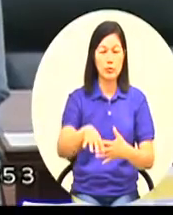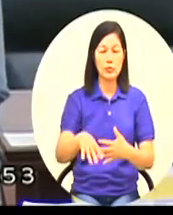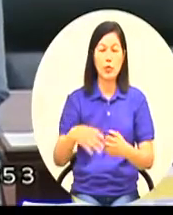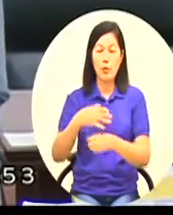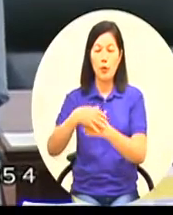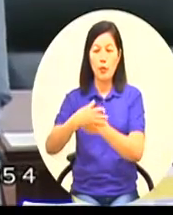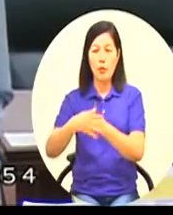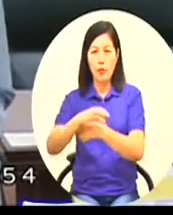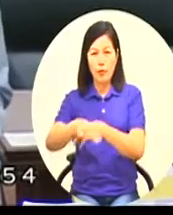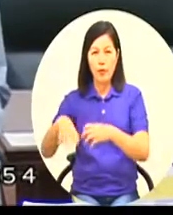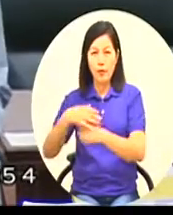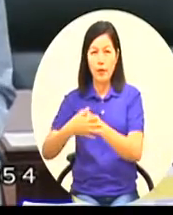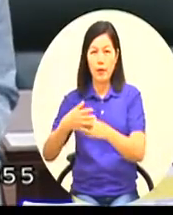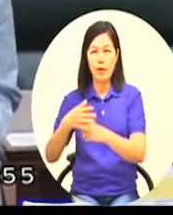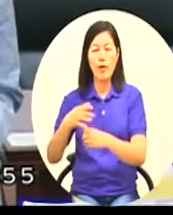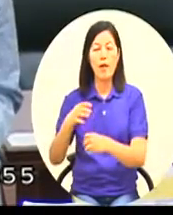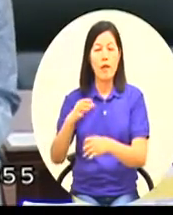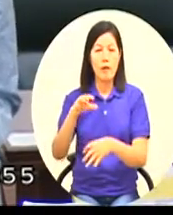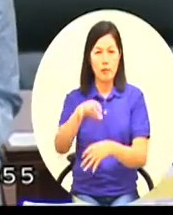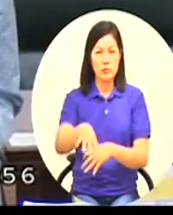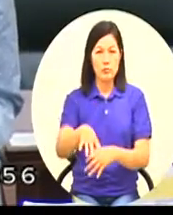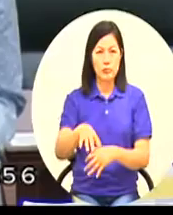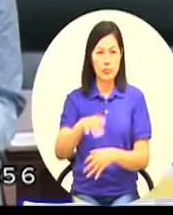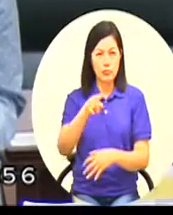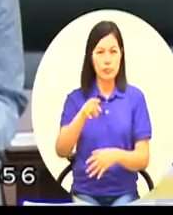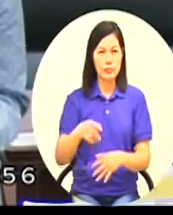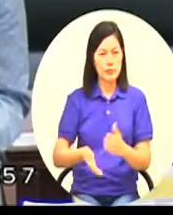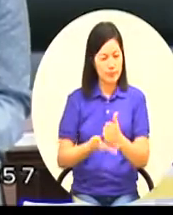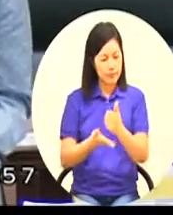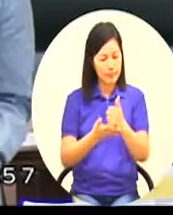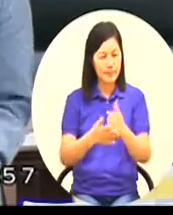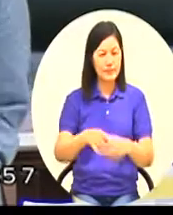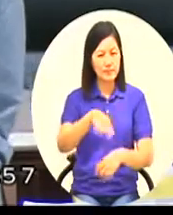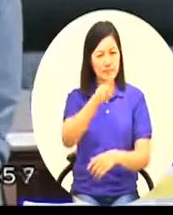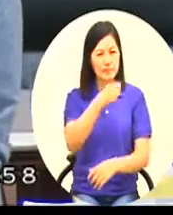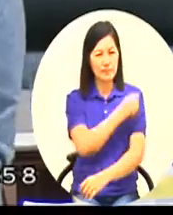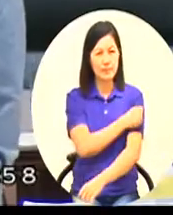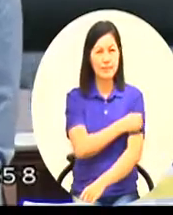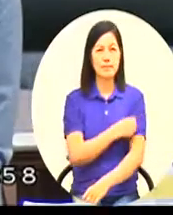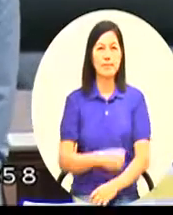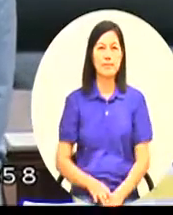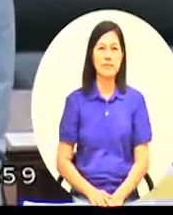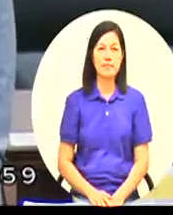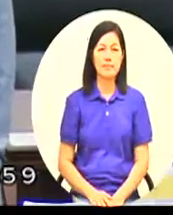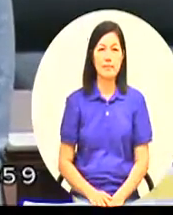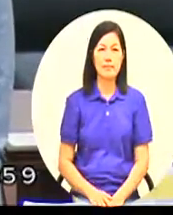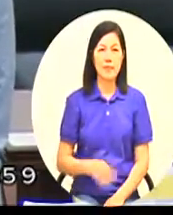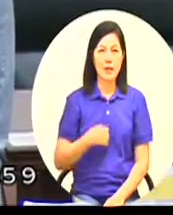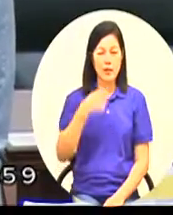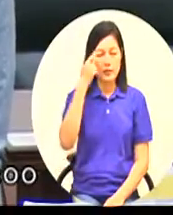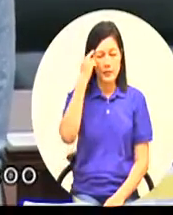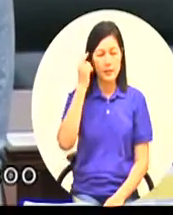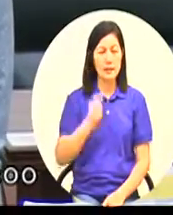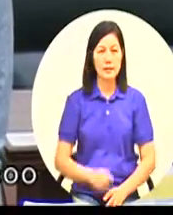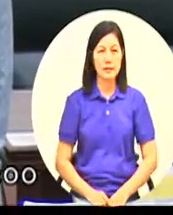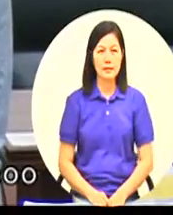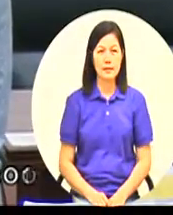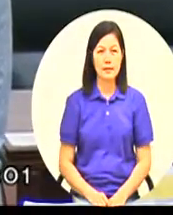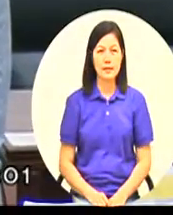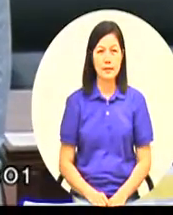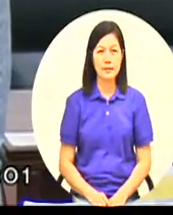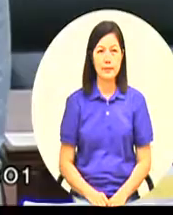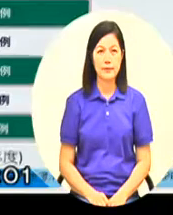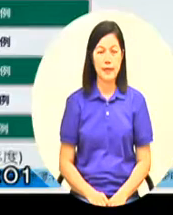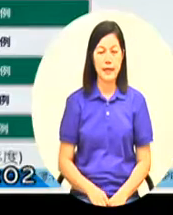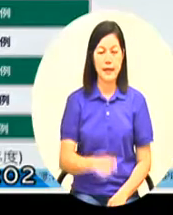相当大的肯定，大家辛苦了。我想这个是我们所能够在我们的那